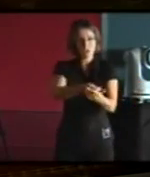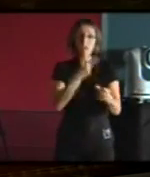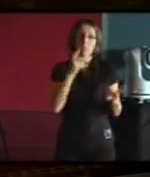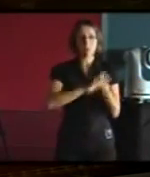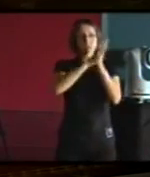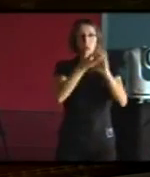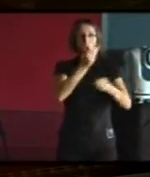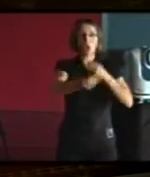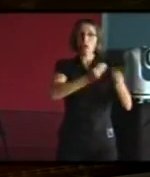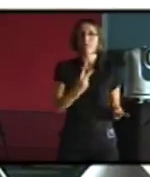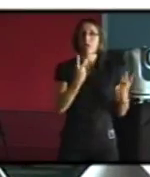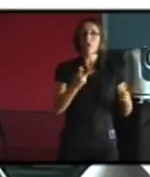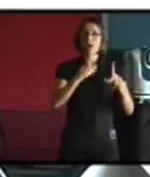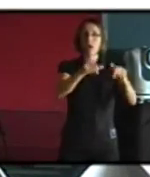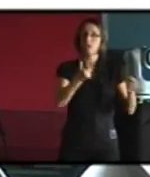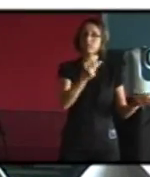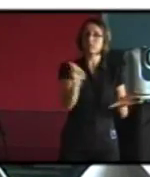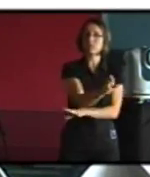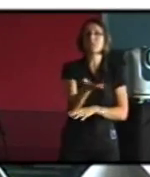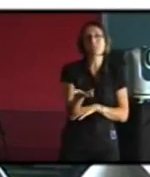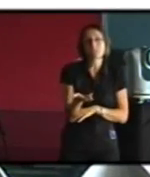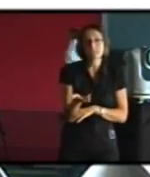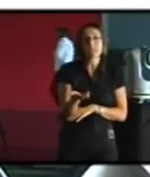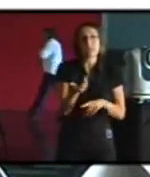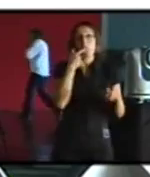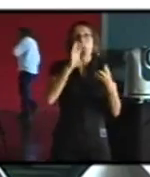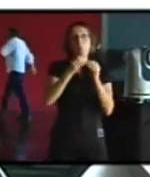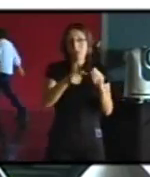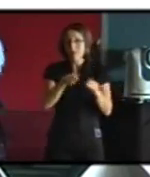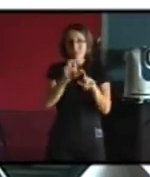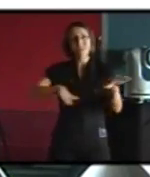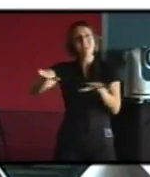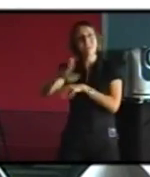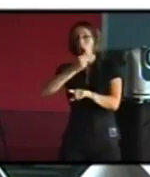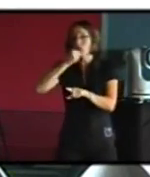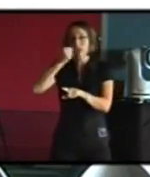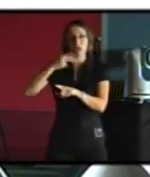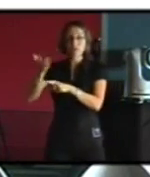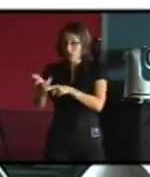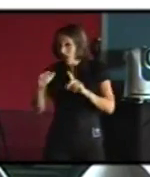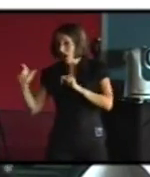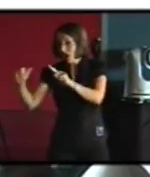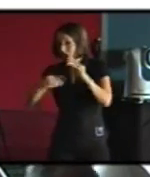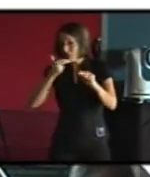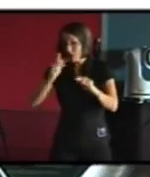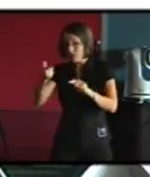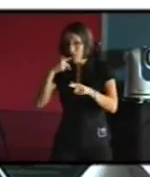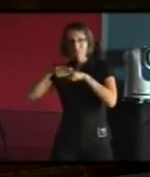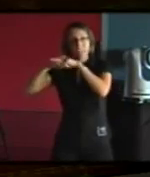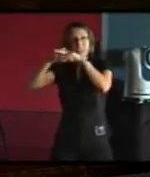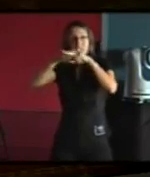rentable possible, et ensuite on se retrouve avec une dévalorisation de l'ancien qui heureusement est rattrapée par la ville pour pouvoir être